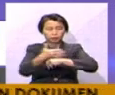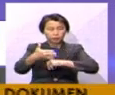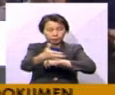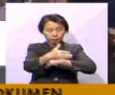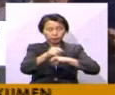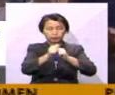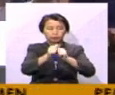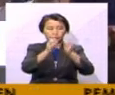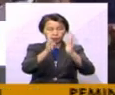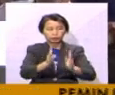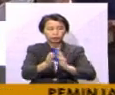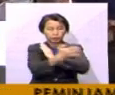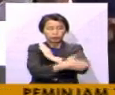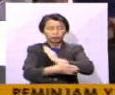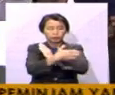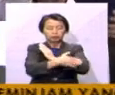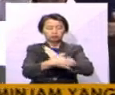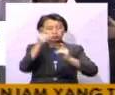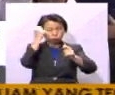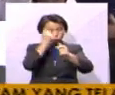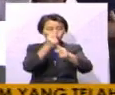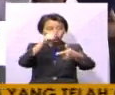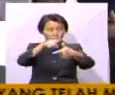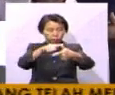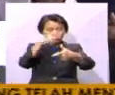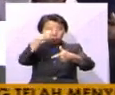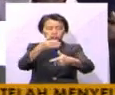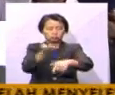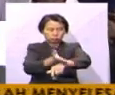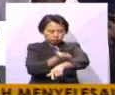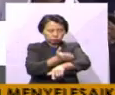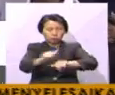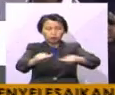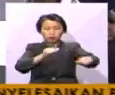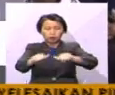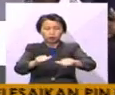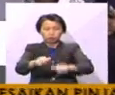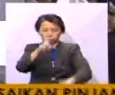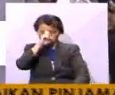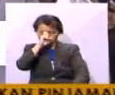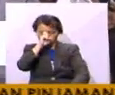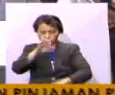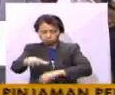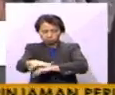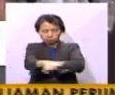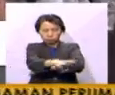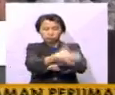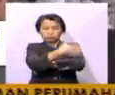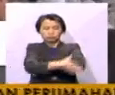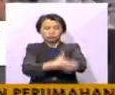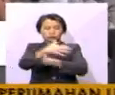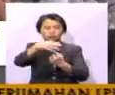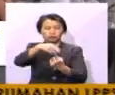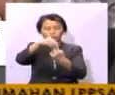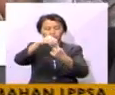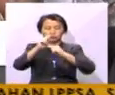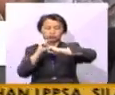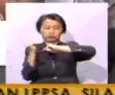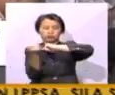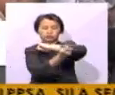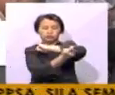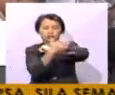dan Perbadanan Taman Negara itu bertujuan untuk memperkasakan aktiviti penguatkuasaan di perairan negara terutama di Taman